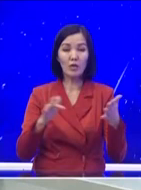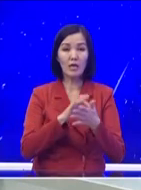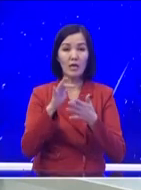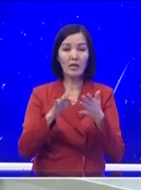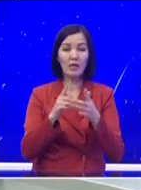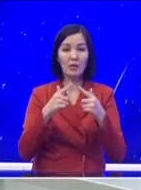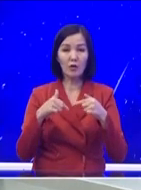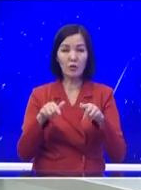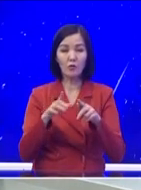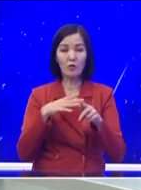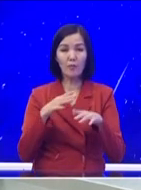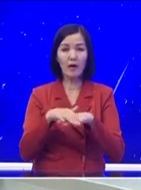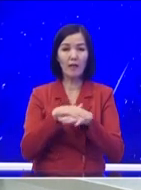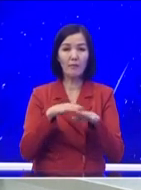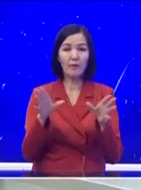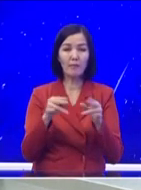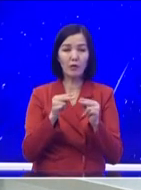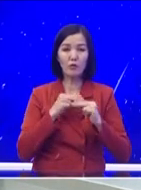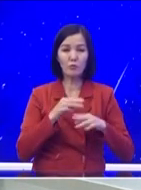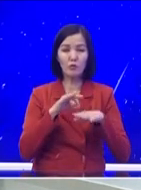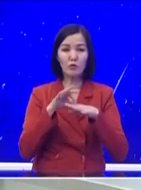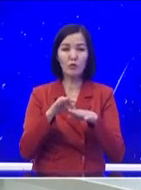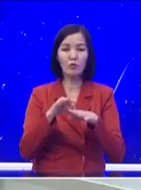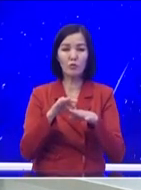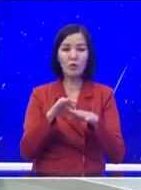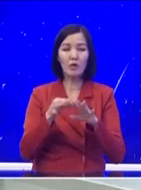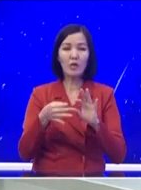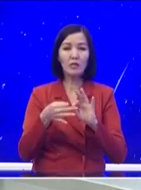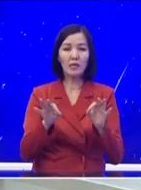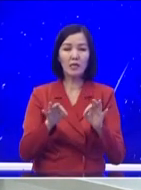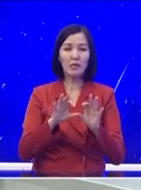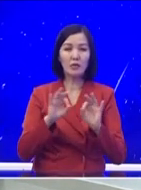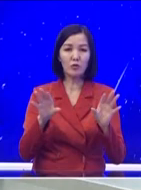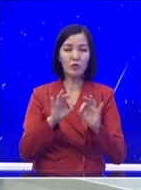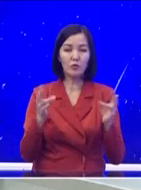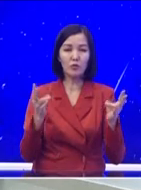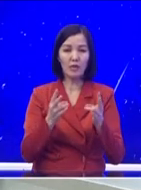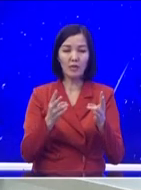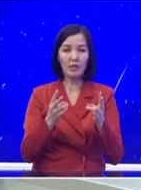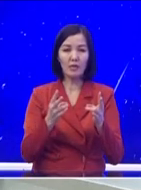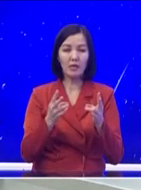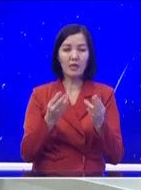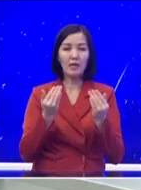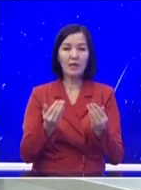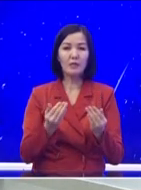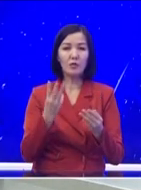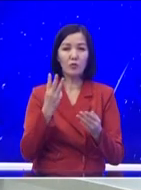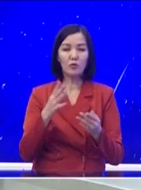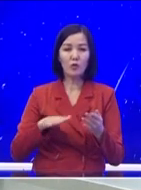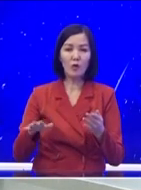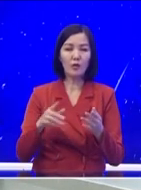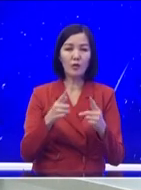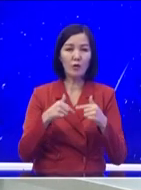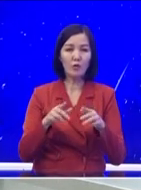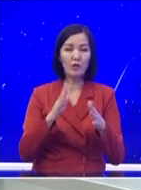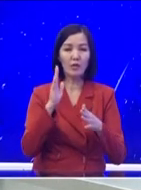құрып, халықпен жұмыс жүргізуін жан жақты тәсілмен жүргіземіз деп отырмыз. Қазірше 3 ауданда құрдық.